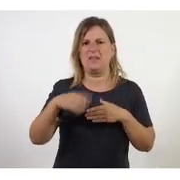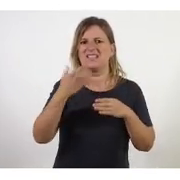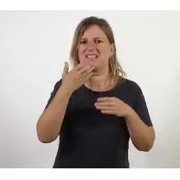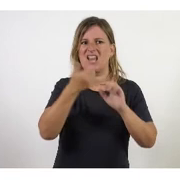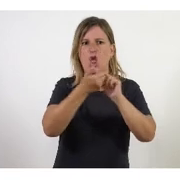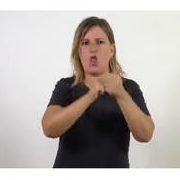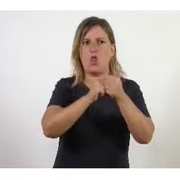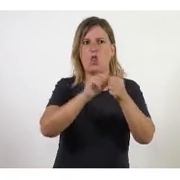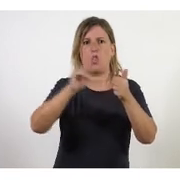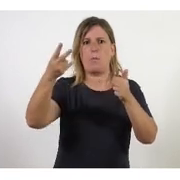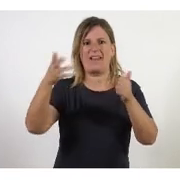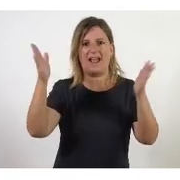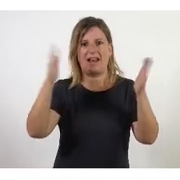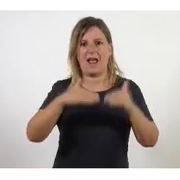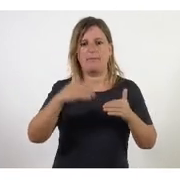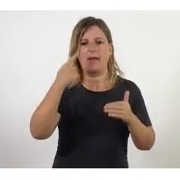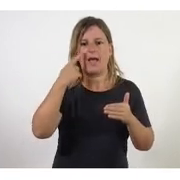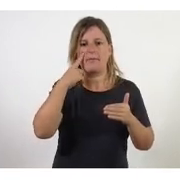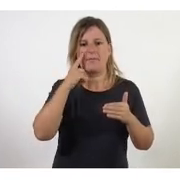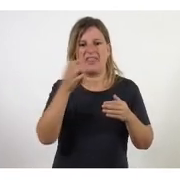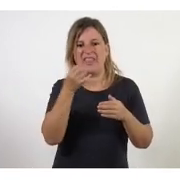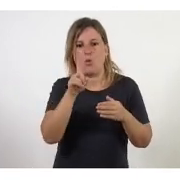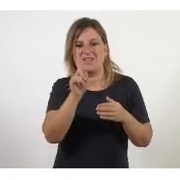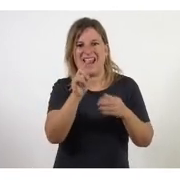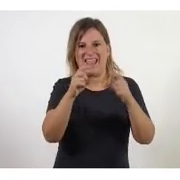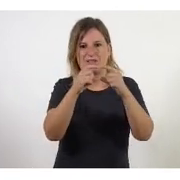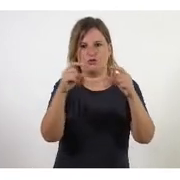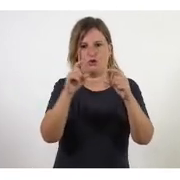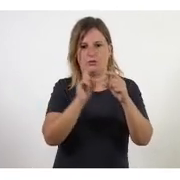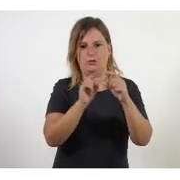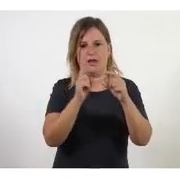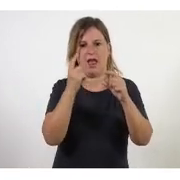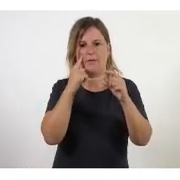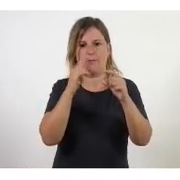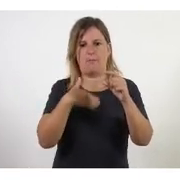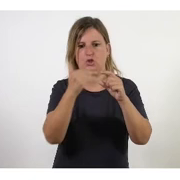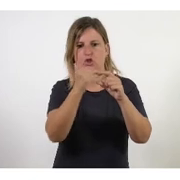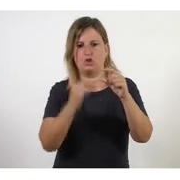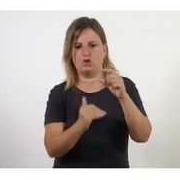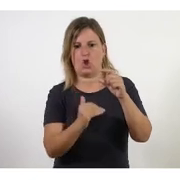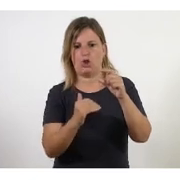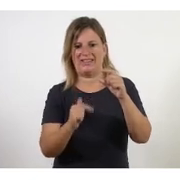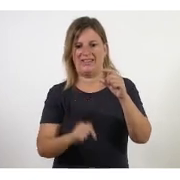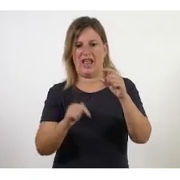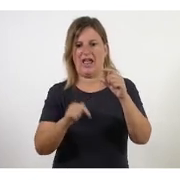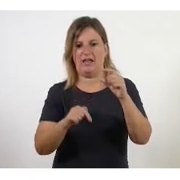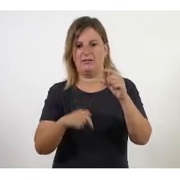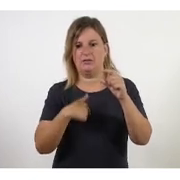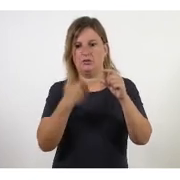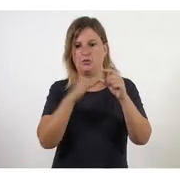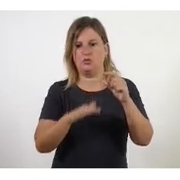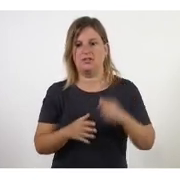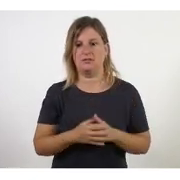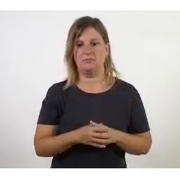duplicar, comproveu tenint seleccionada la capa a veure si no està aquí sota. Podria ser, no ho sé. Podria ser que us aparegués aquí